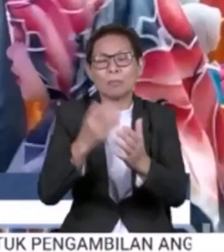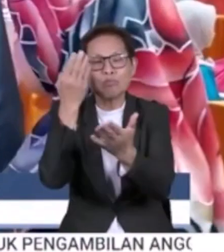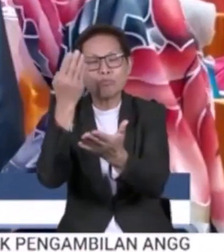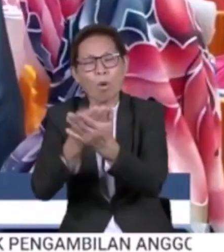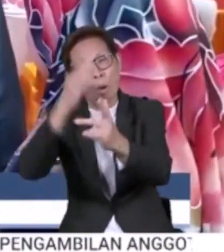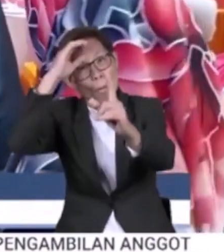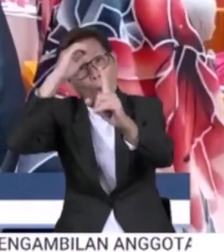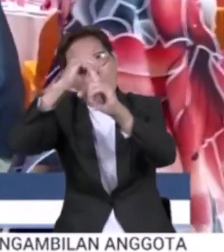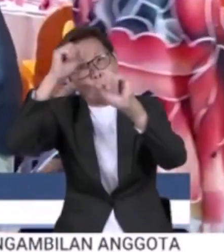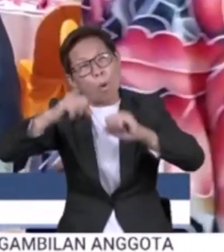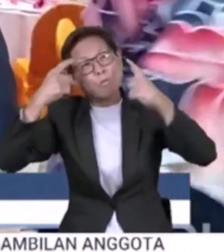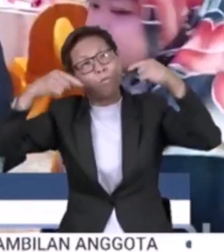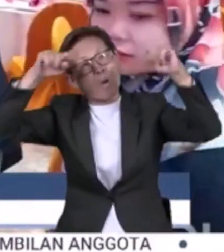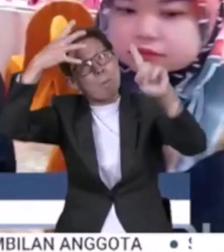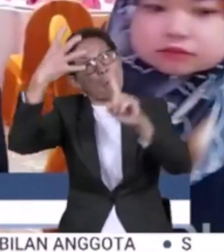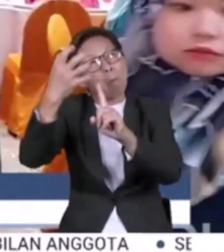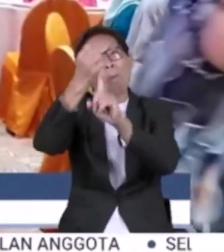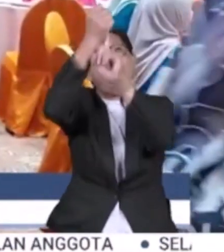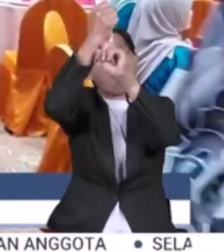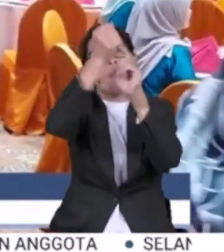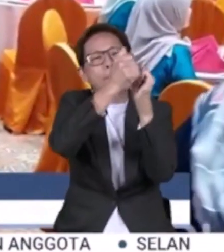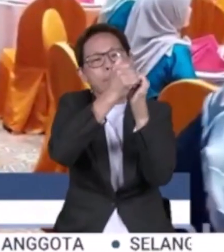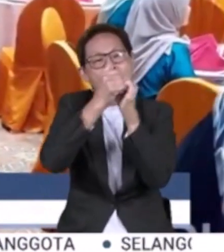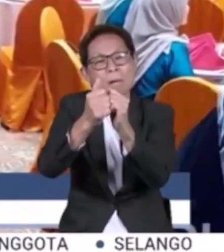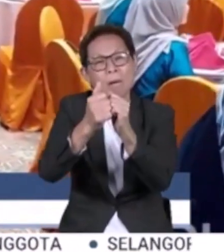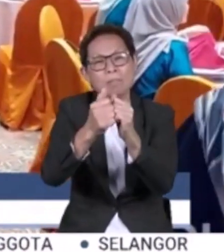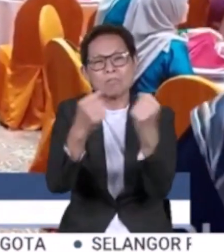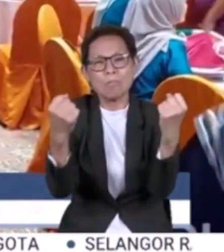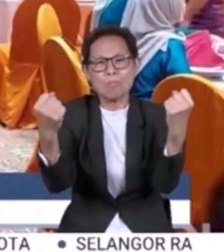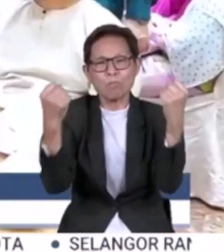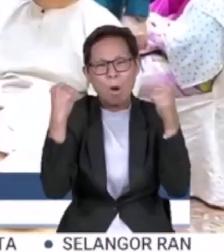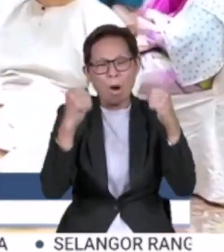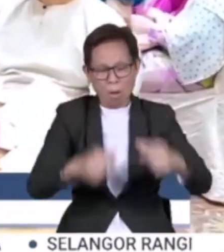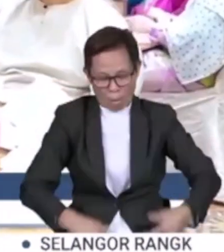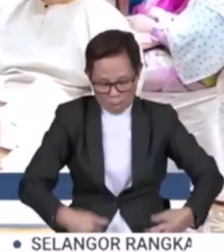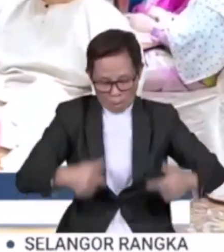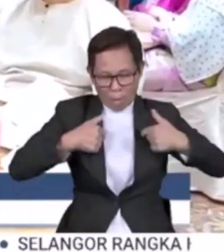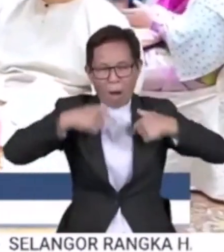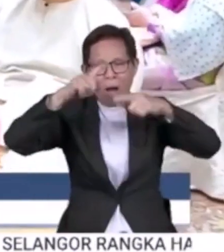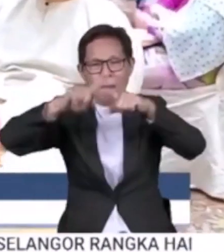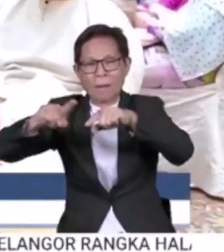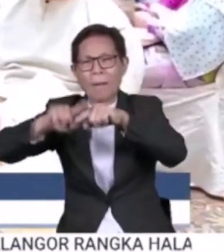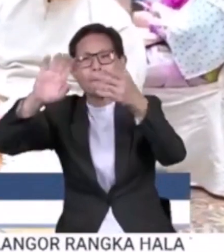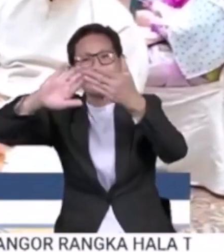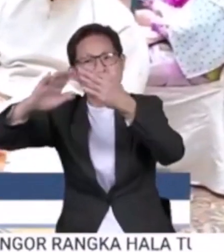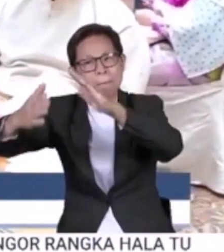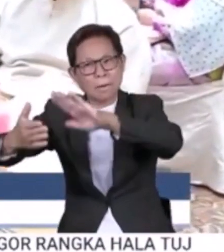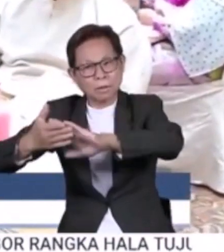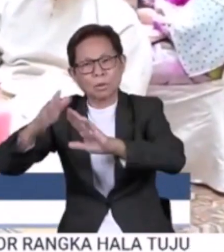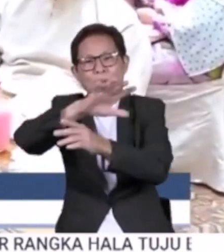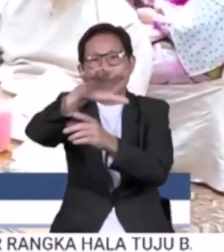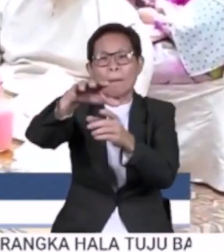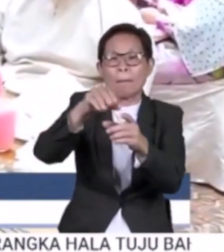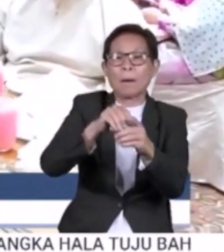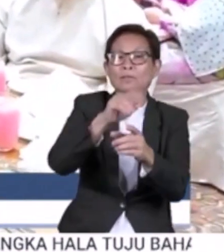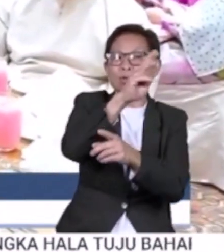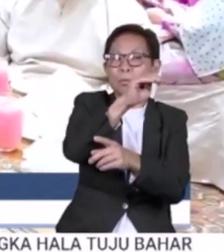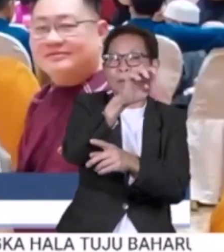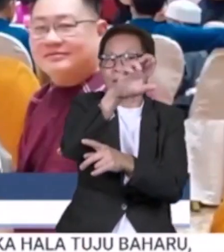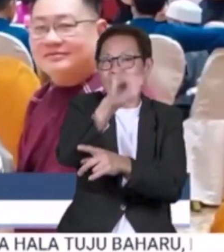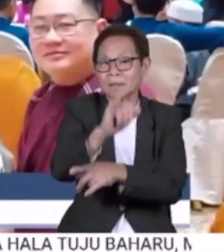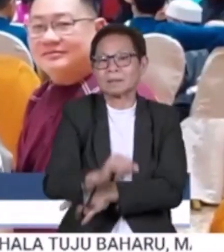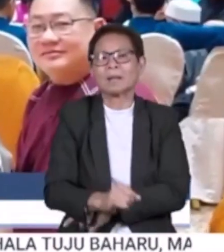Mamat dapat dicapai secara bersama yaitu memperkasekan kehidupan berbagai lapisan masyarakat termasuk di media